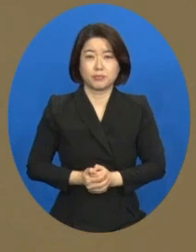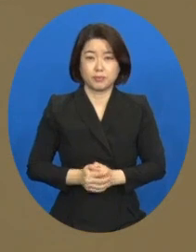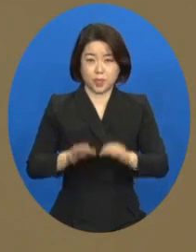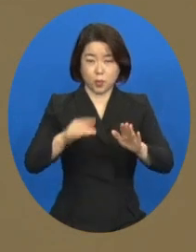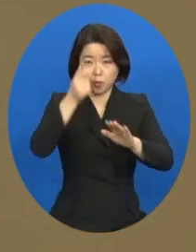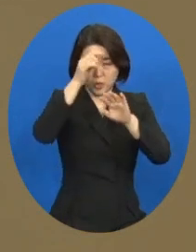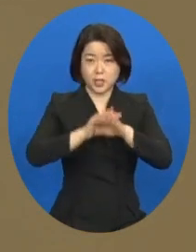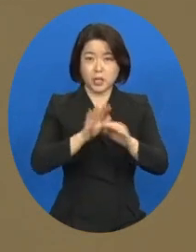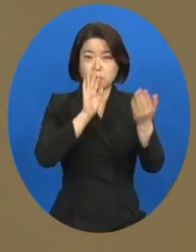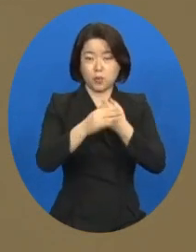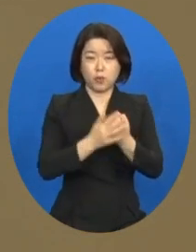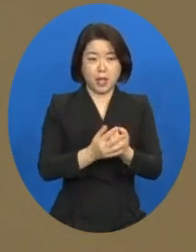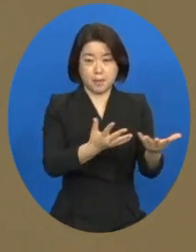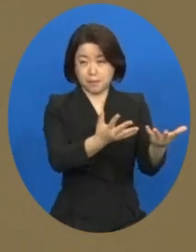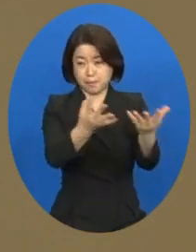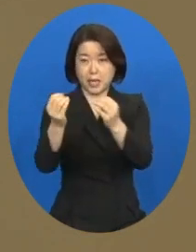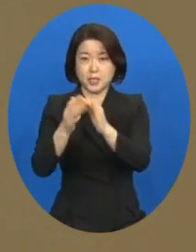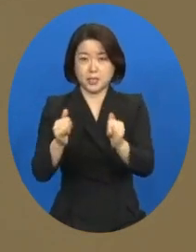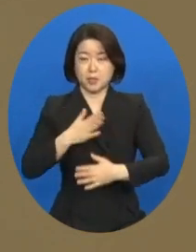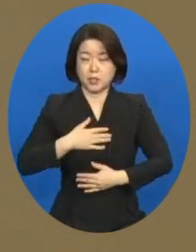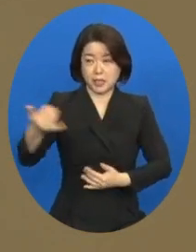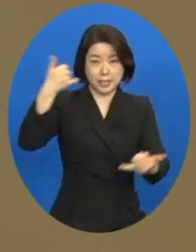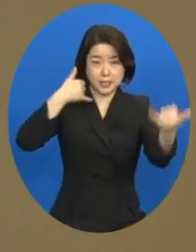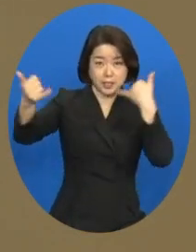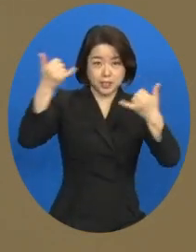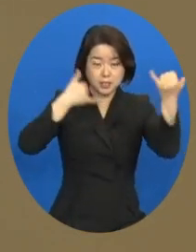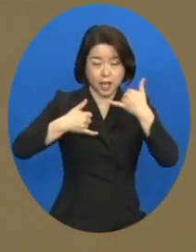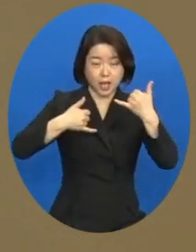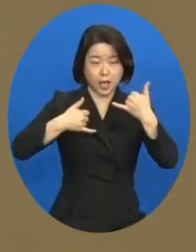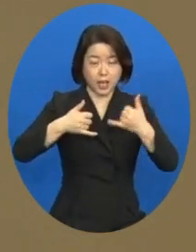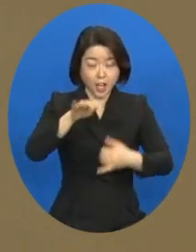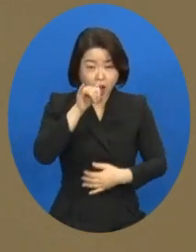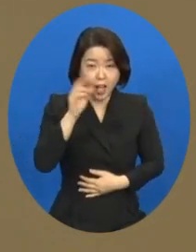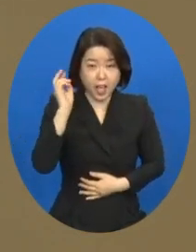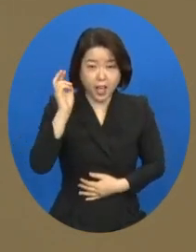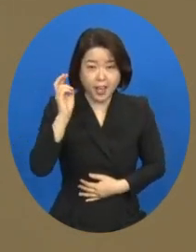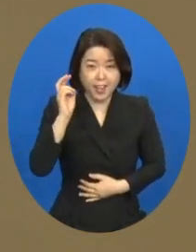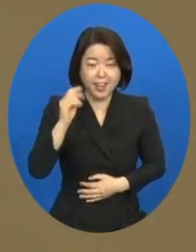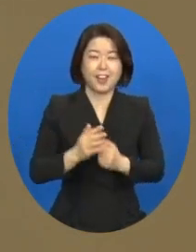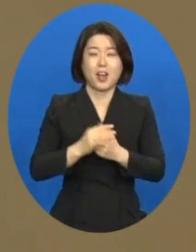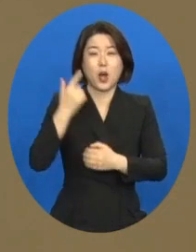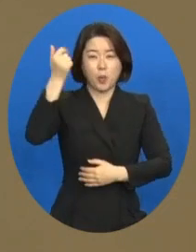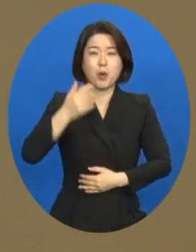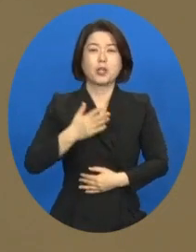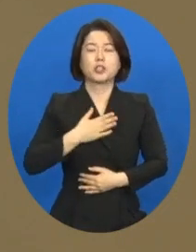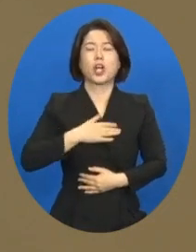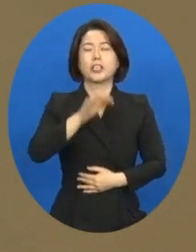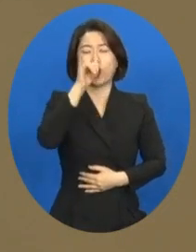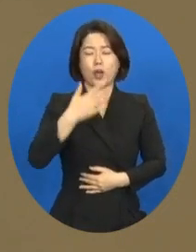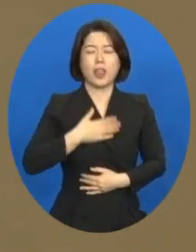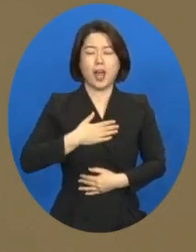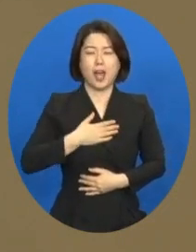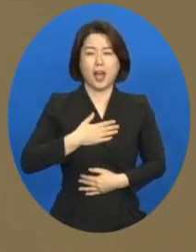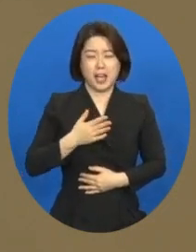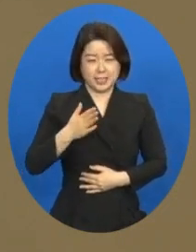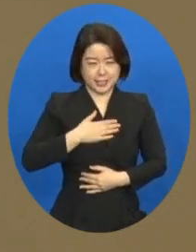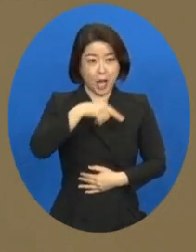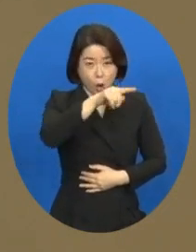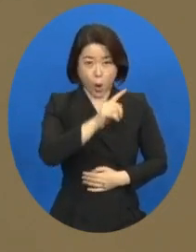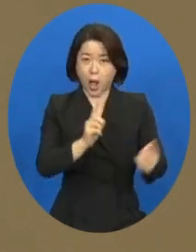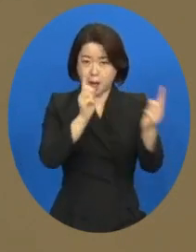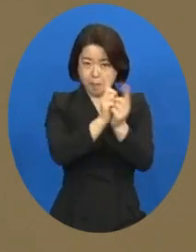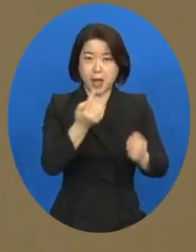오늘 예배 후에 많은 분들이 저에게 연락을 할 줄로 믿습니다. 목사님, 저 있잖아요. 제가 가서